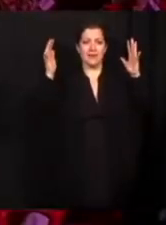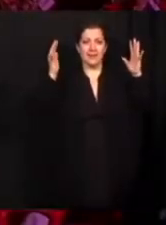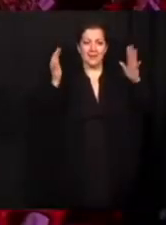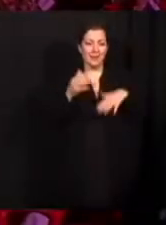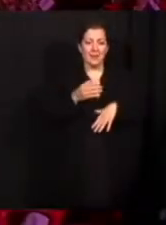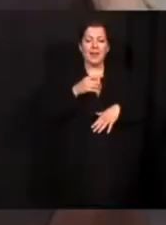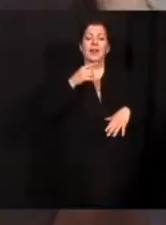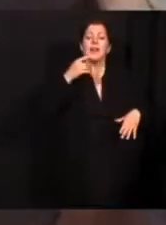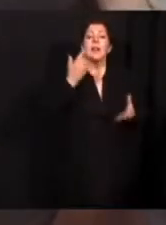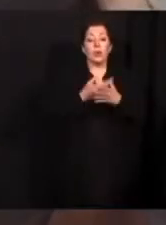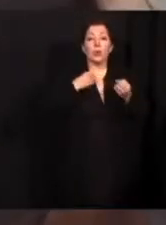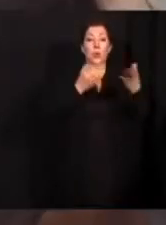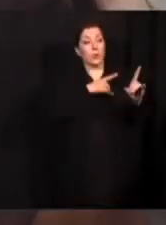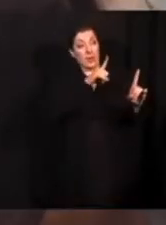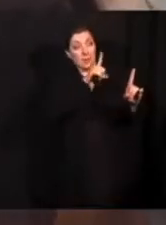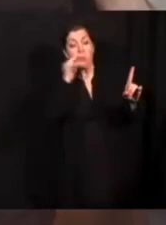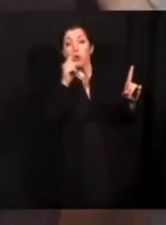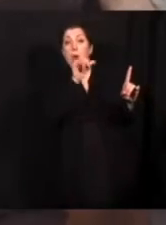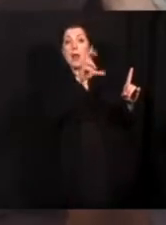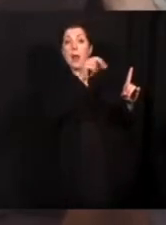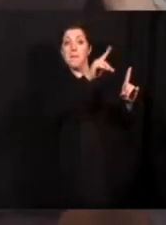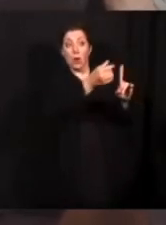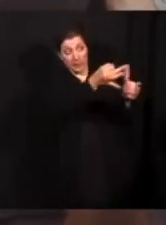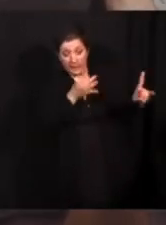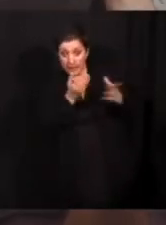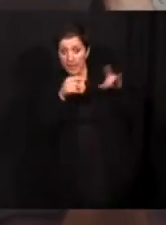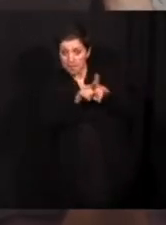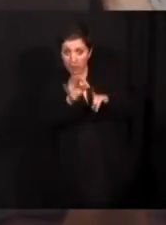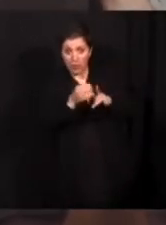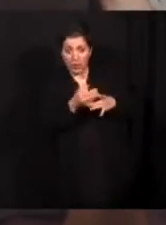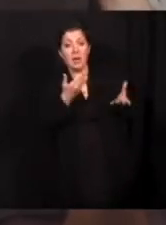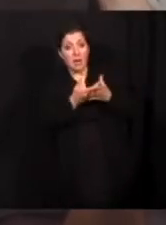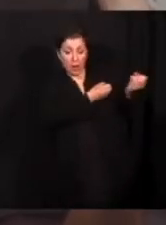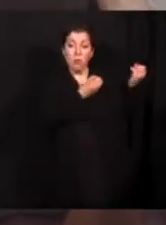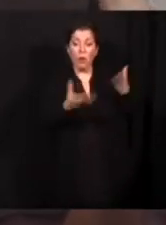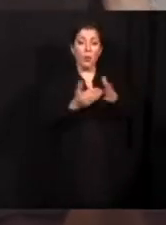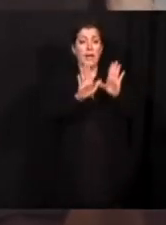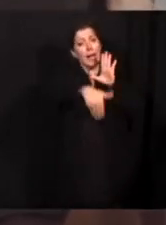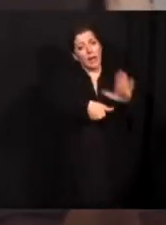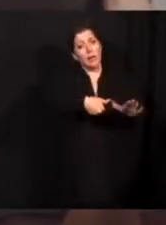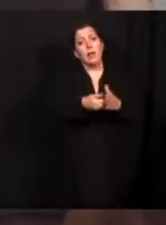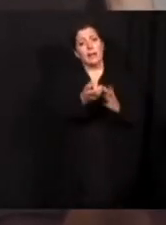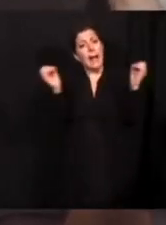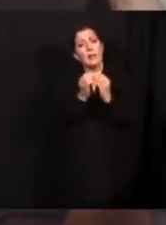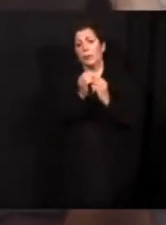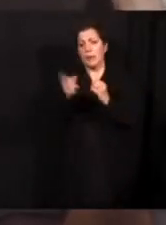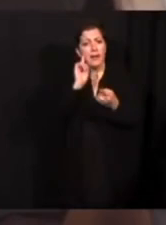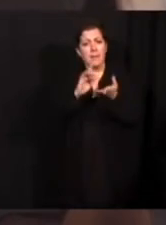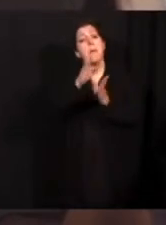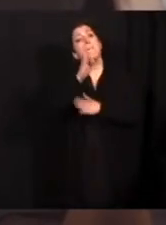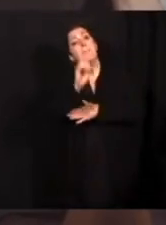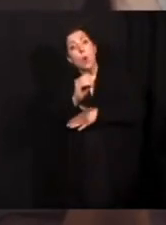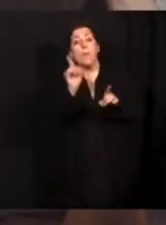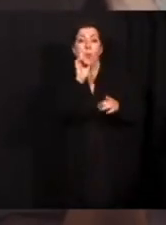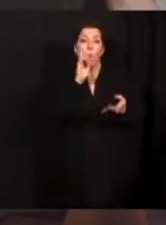nous proposions, comme l'a dit Sébastien Laborde, avec des élus courageux, la mise à disposition gratuite des protections hygiéniques bio sur l'ensemble du territoire, car